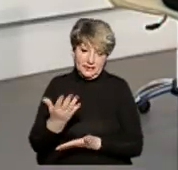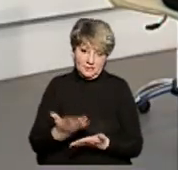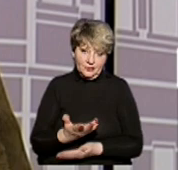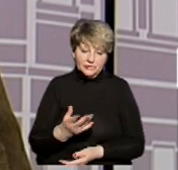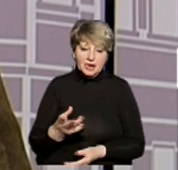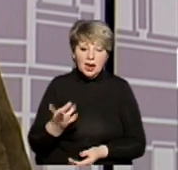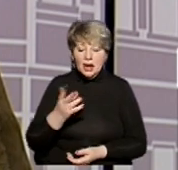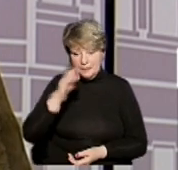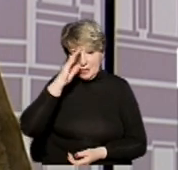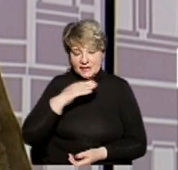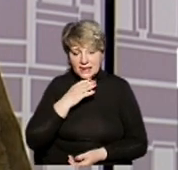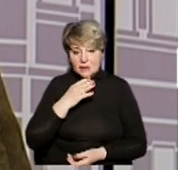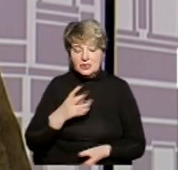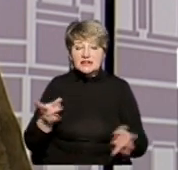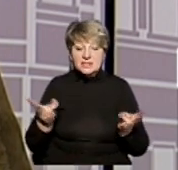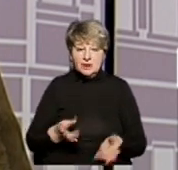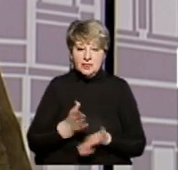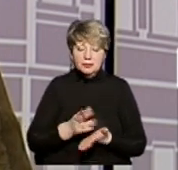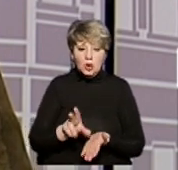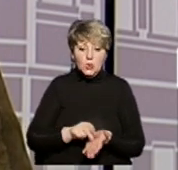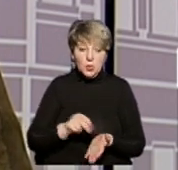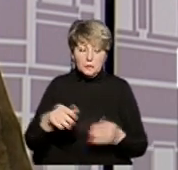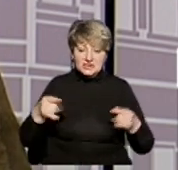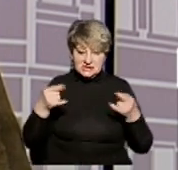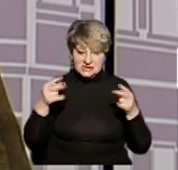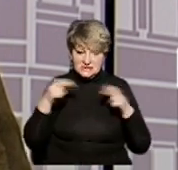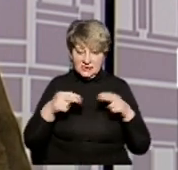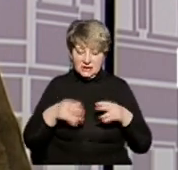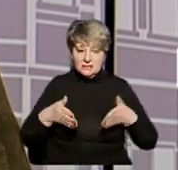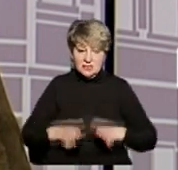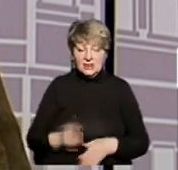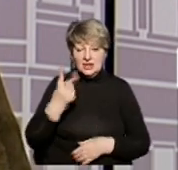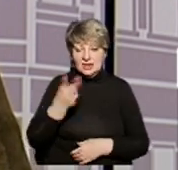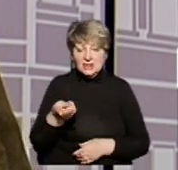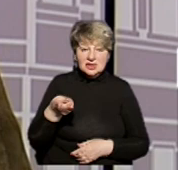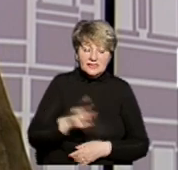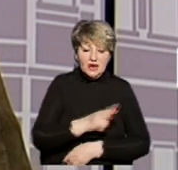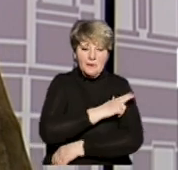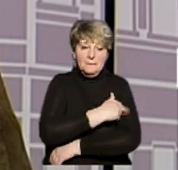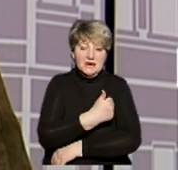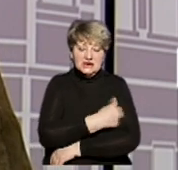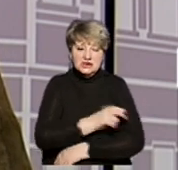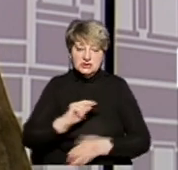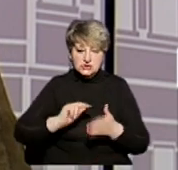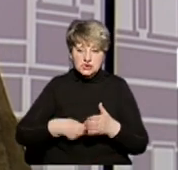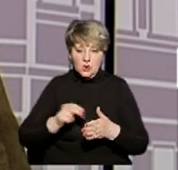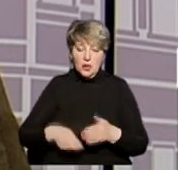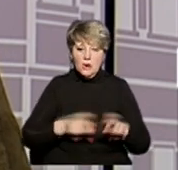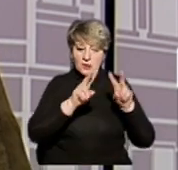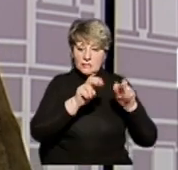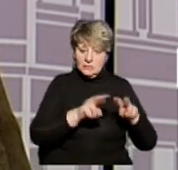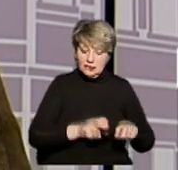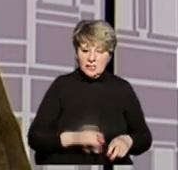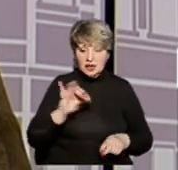собою батькам на момент подачі документів треба мати копію свідоцтва про народження і дві медичні довідки. Одна про профілактичний огляд,